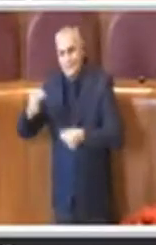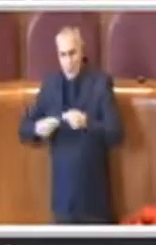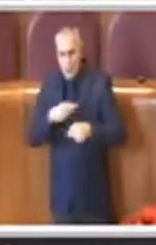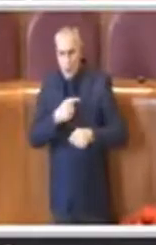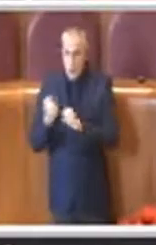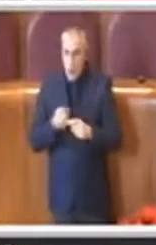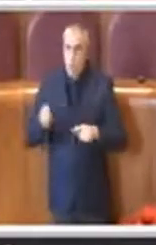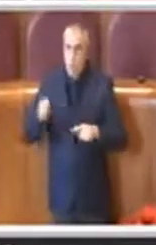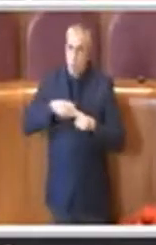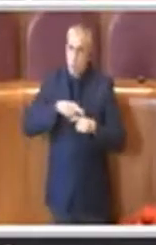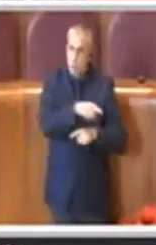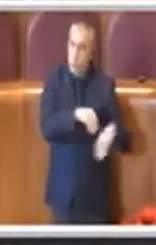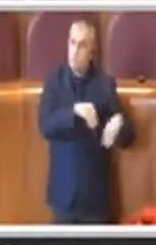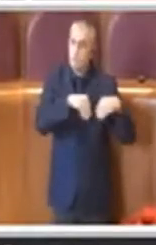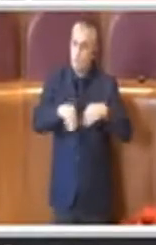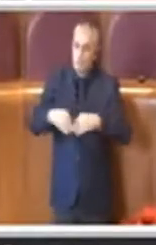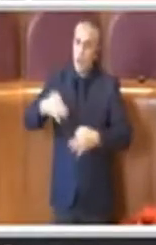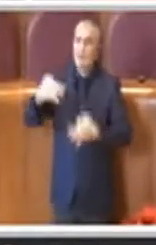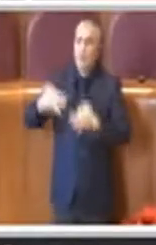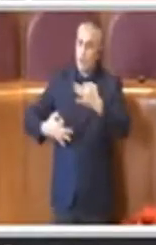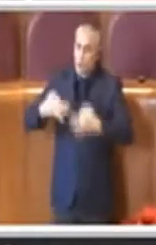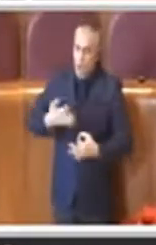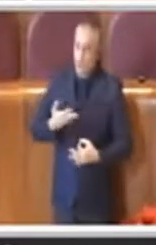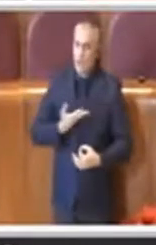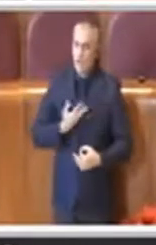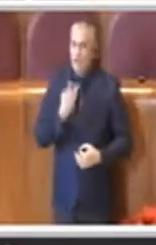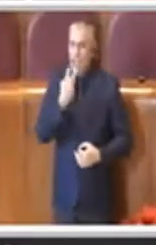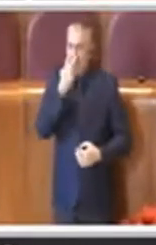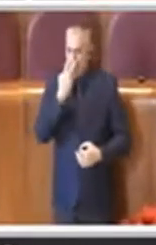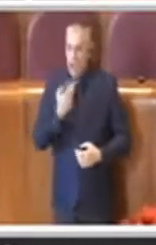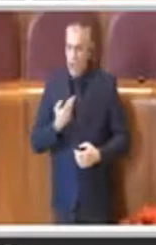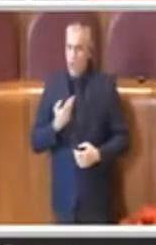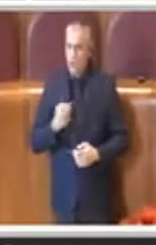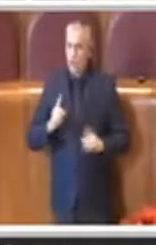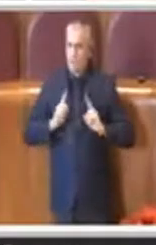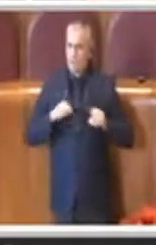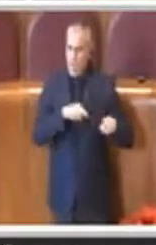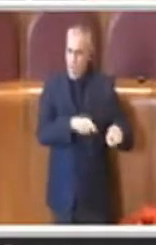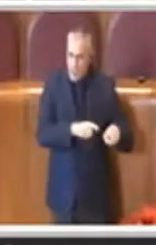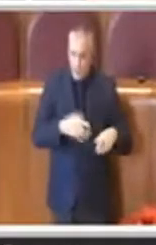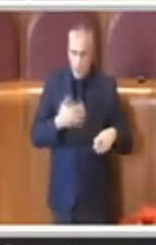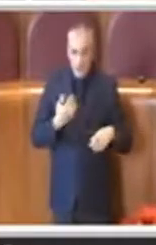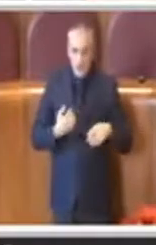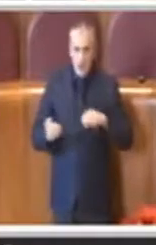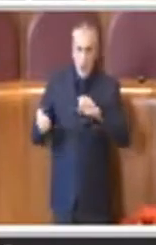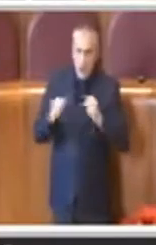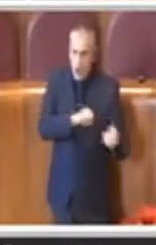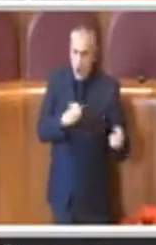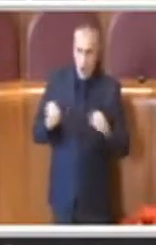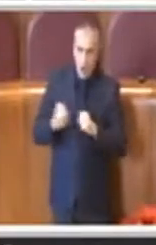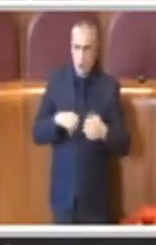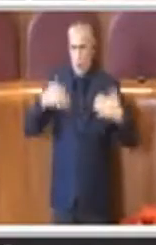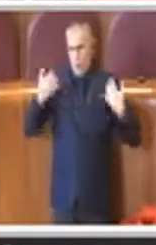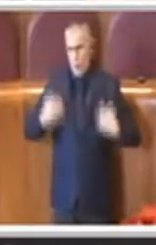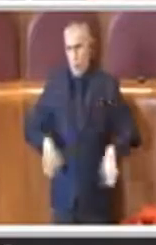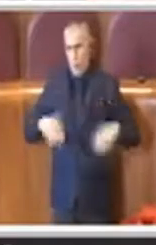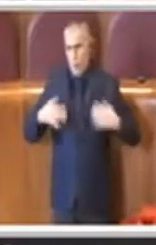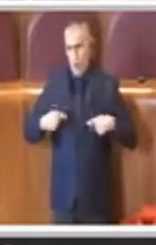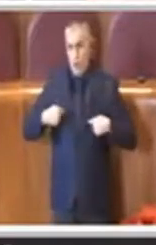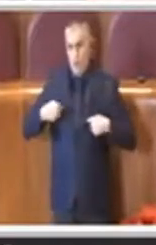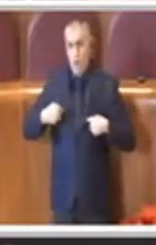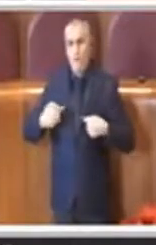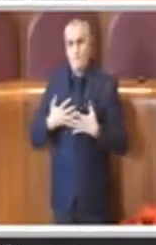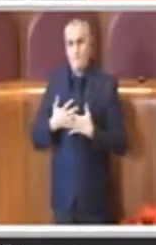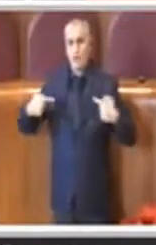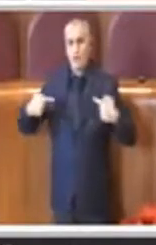davanti ai tribunali, quindi ci sono avvocati che li difendono, una battaglia veramente importante in cui il Movimento 5 Stelle